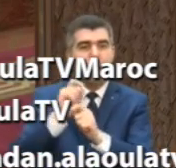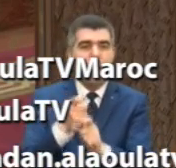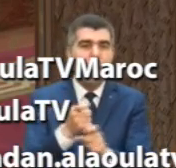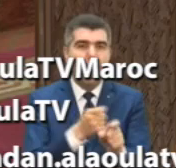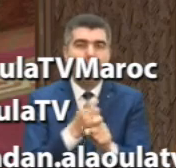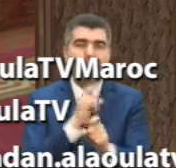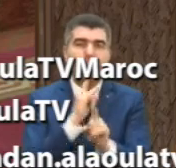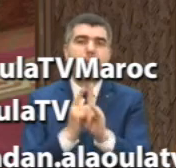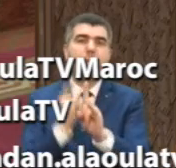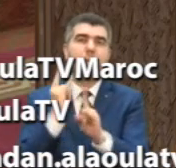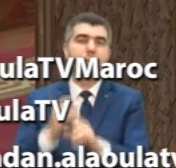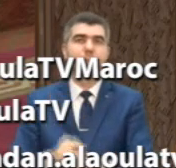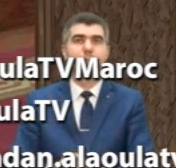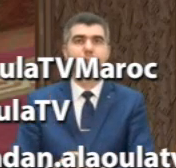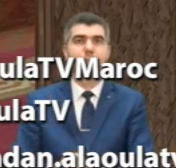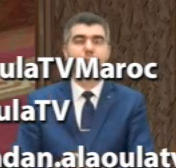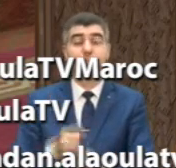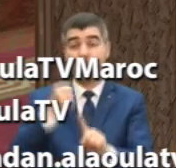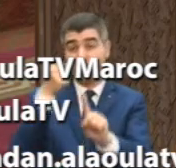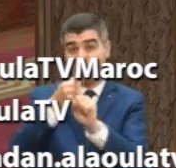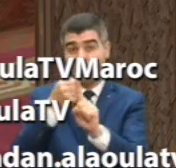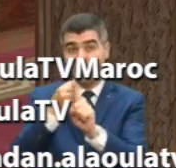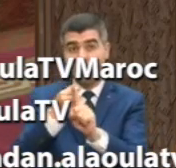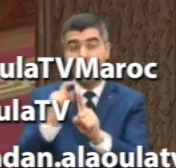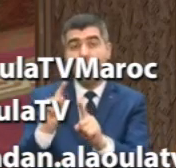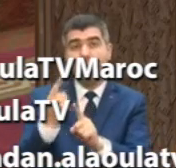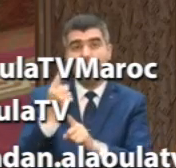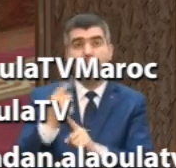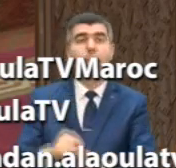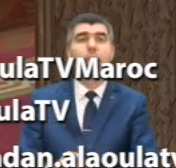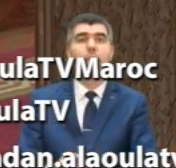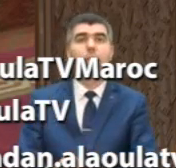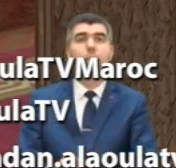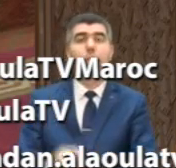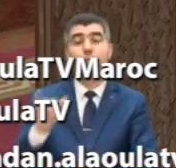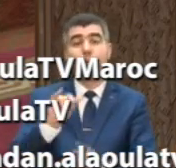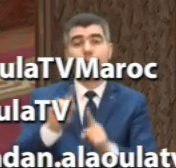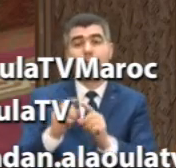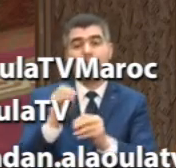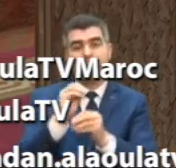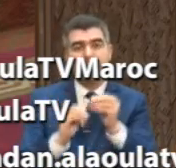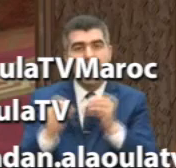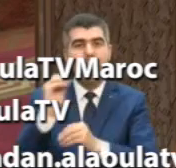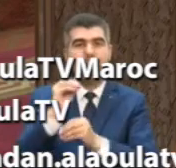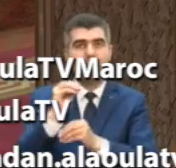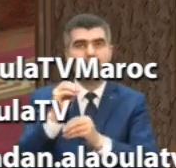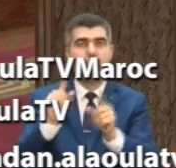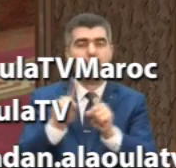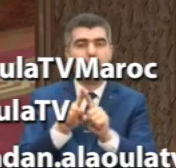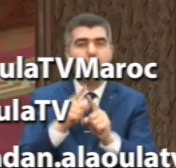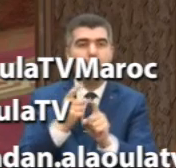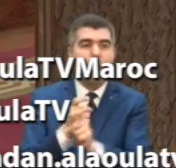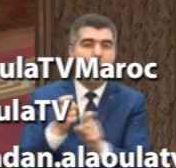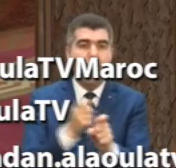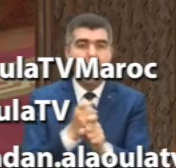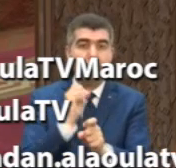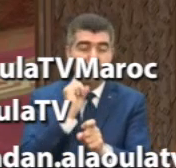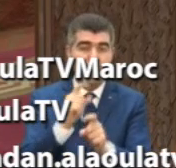الذي كان أولا ما يتعلق بالزيادة في معاش العطب، القانون